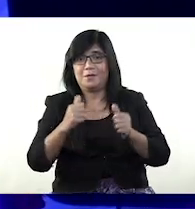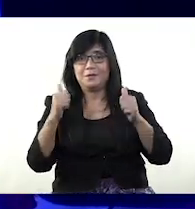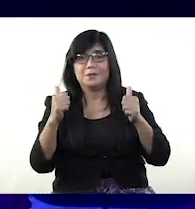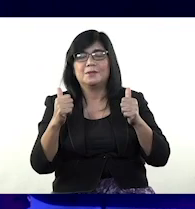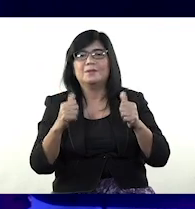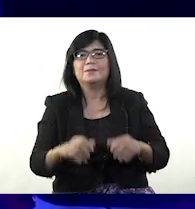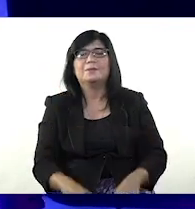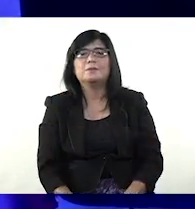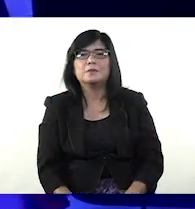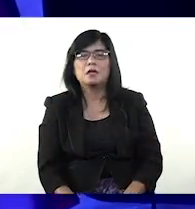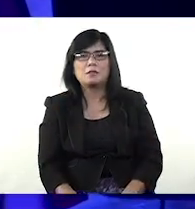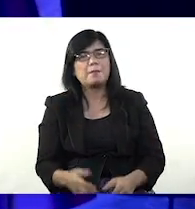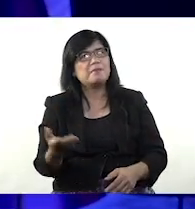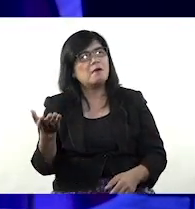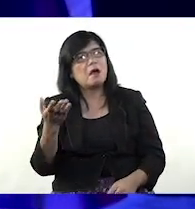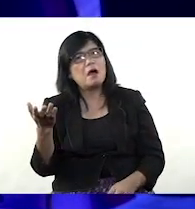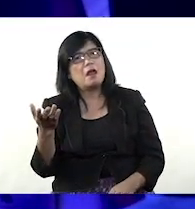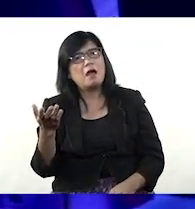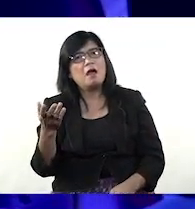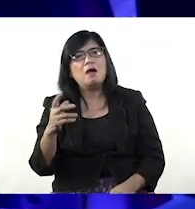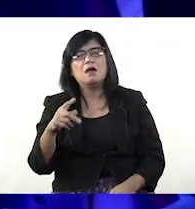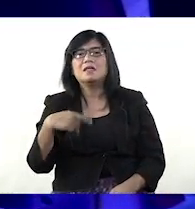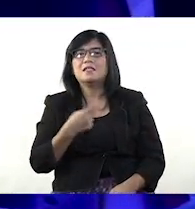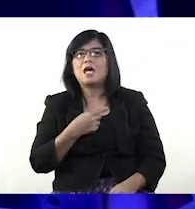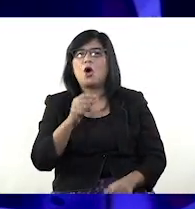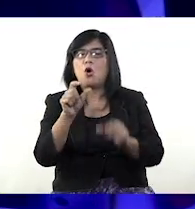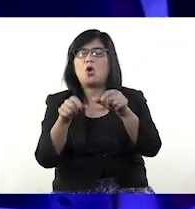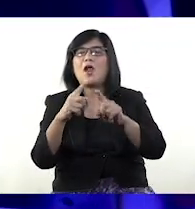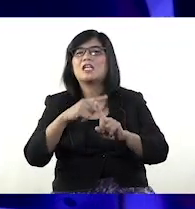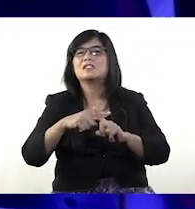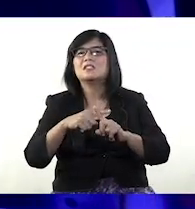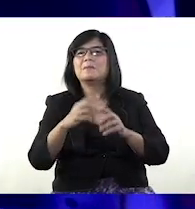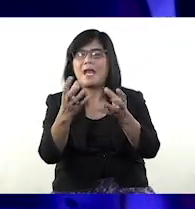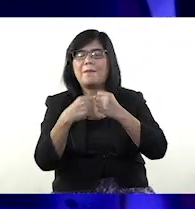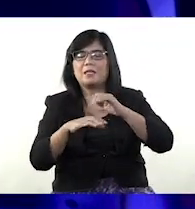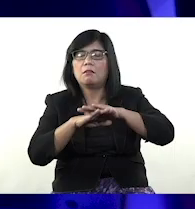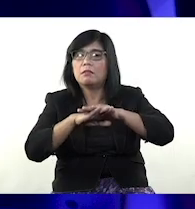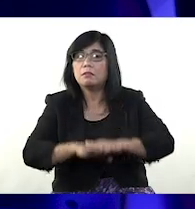Hai tetapi Kadangkala kita orang Kristen sama tekanan hai hello